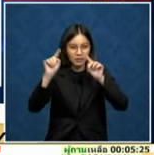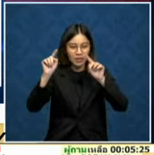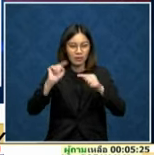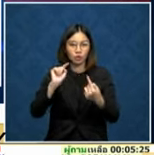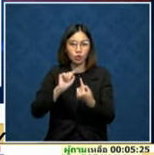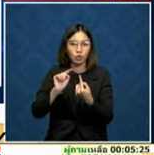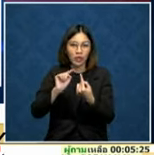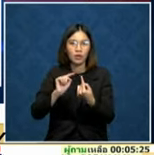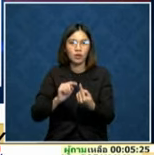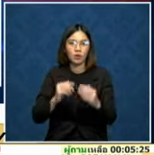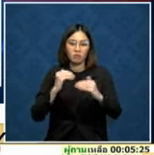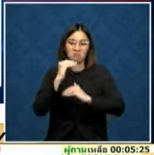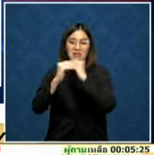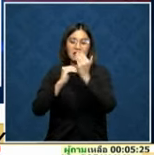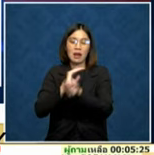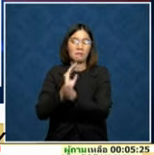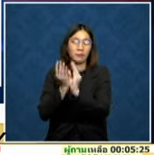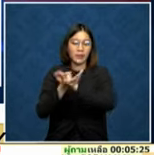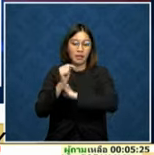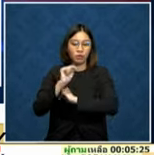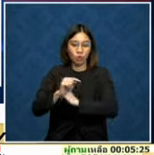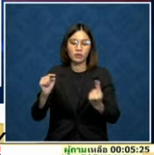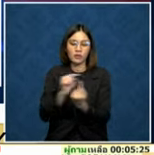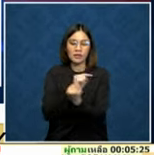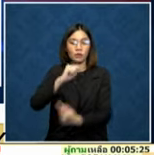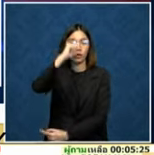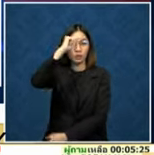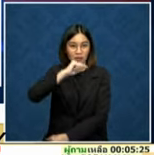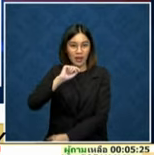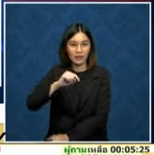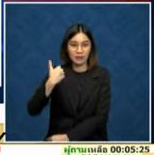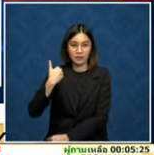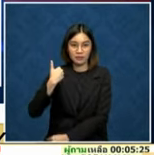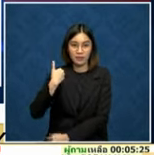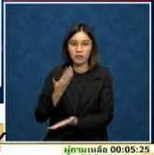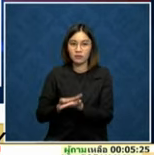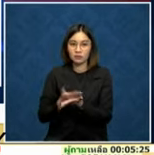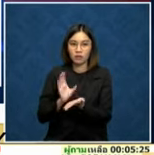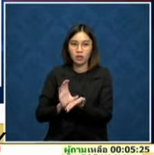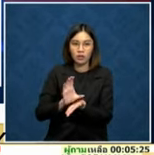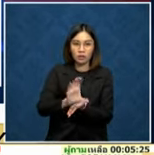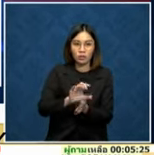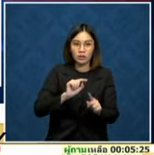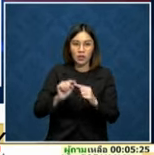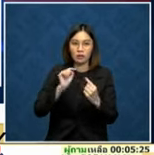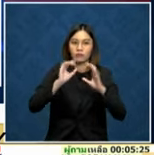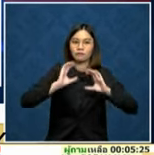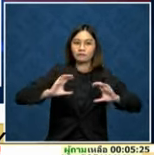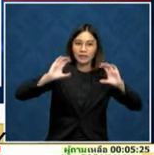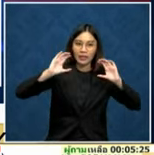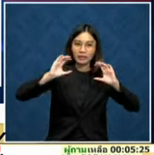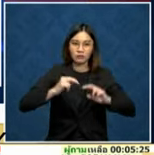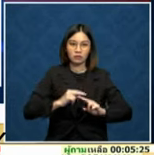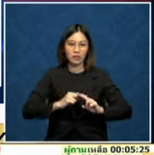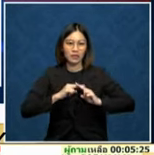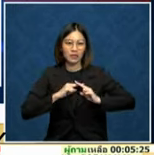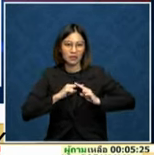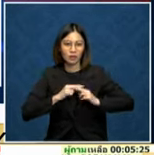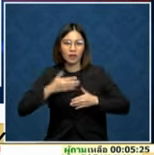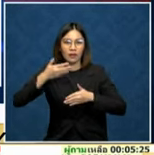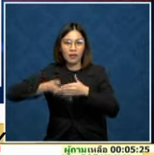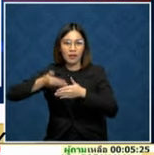K-shape Recovery ก็เกิดขนแล้วในสงคมไทยการลงทุนของทงภาครัแลเอกชนกคๆแล็